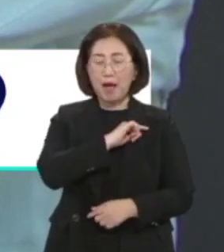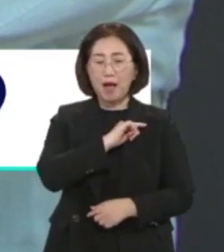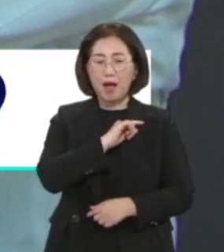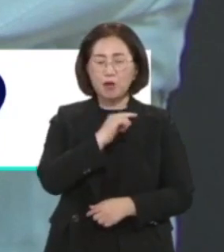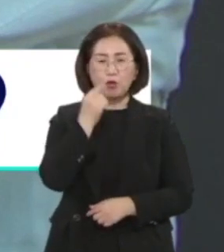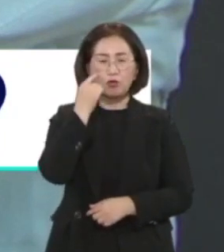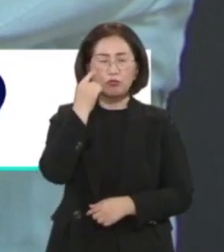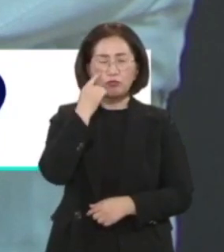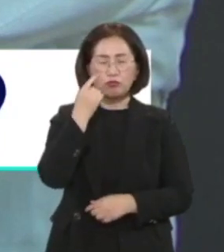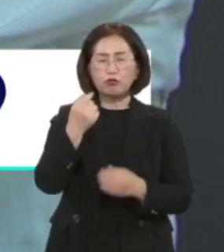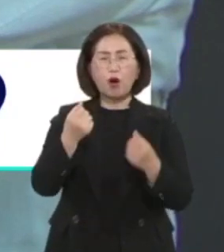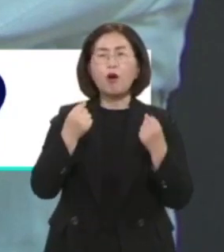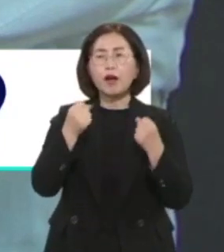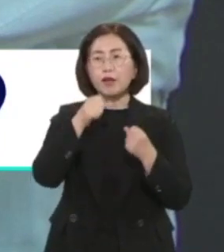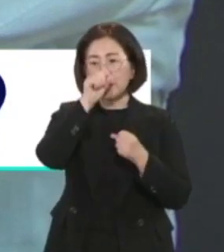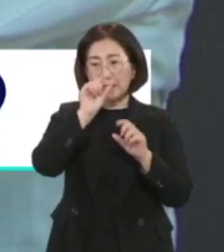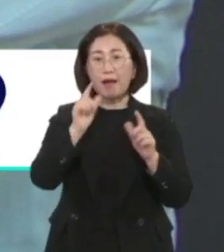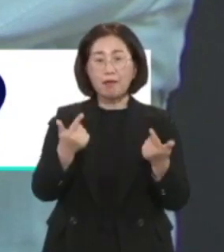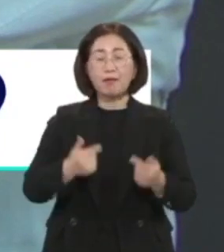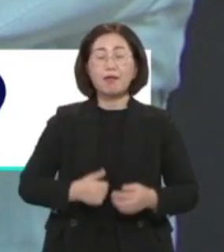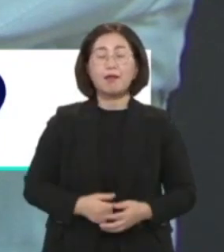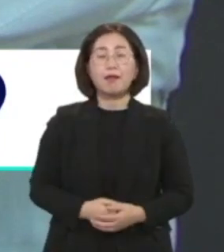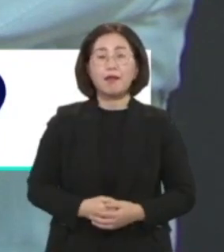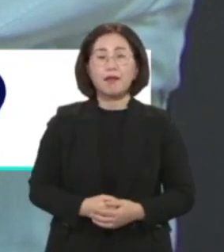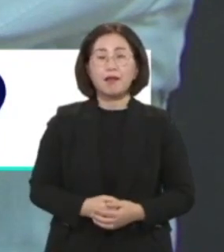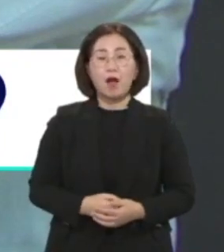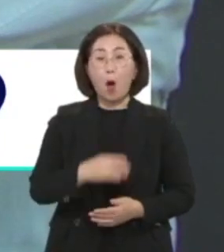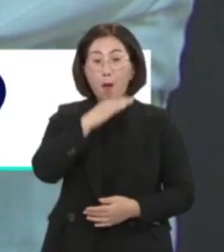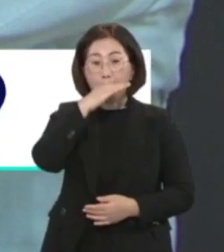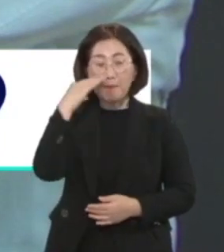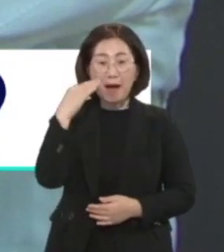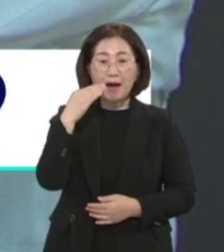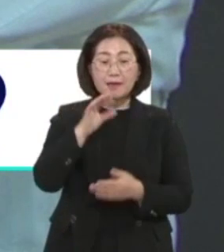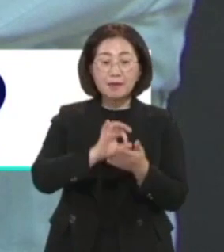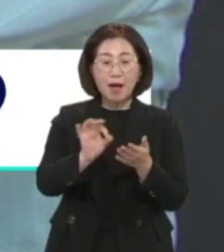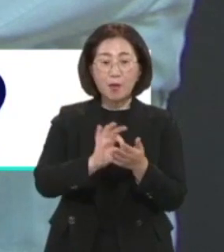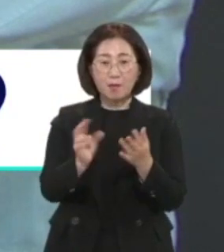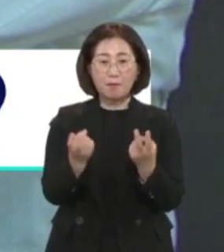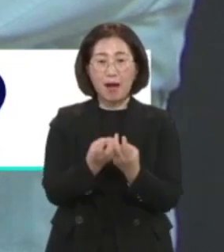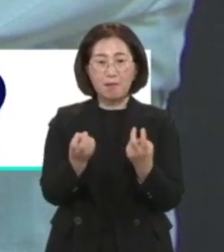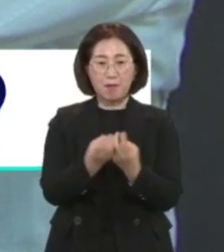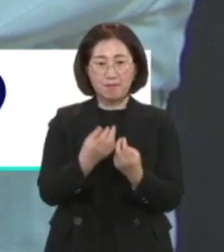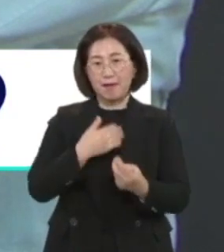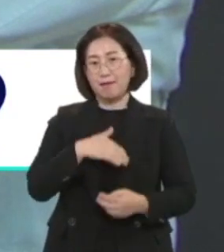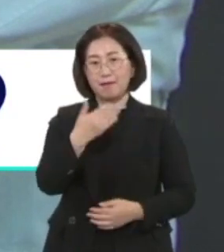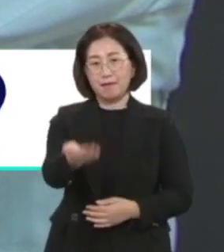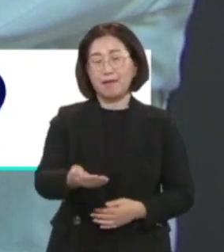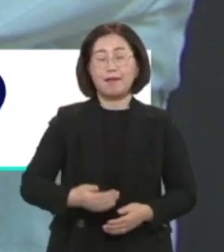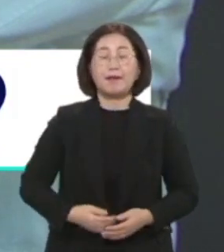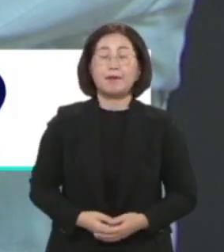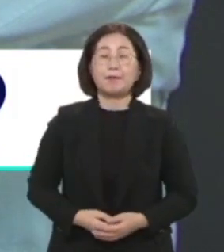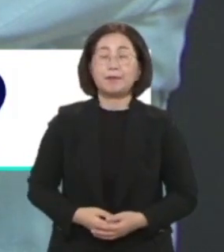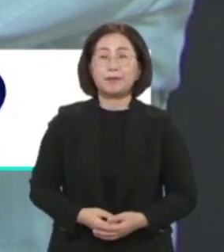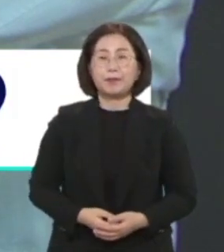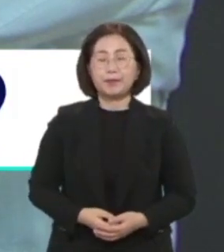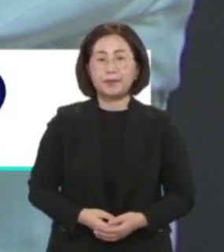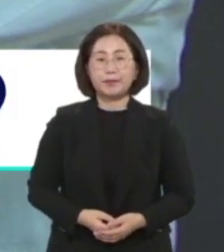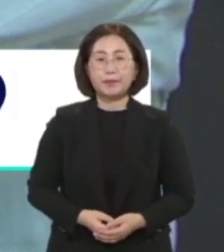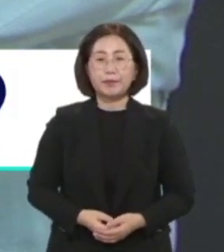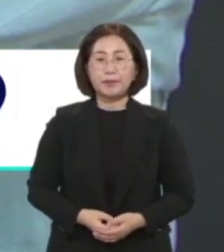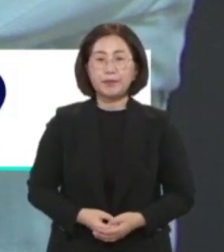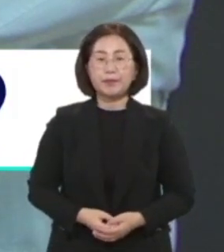눈 건강까지 악화시킬 수 있다고 합니다. 올바른 인공눈물 사용법, 정진규 개건의학전문기자가